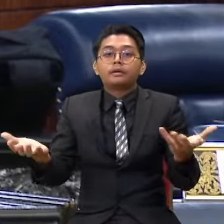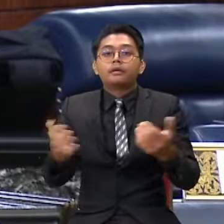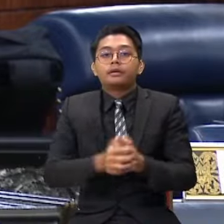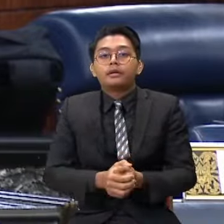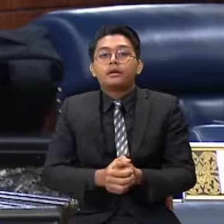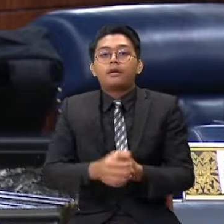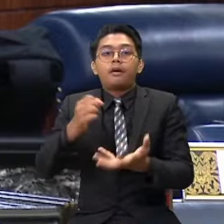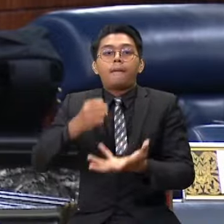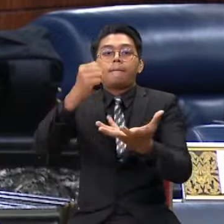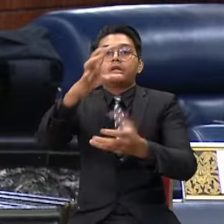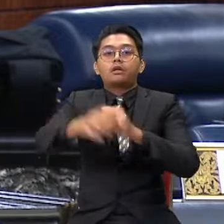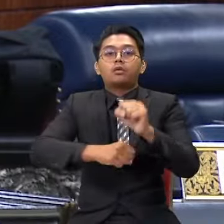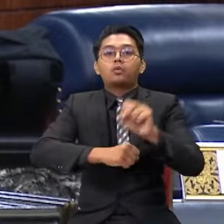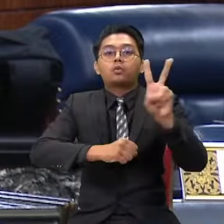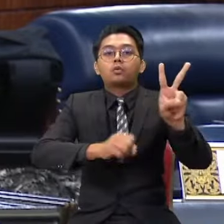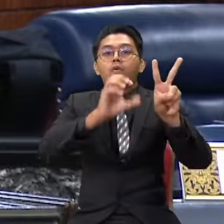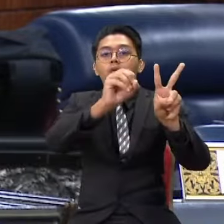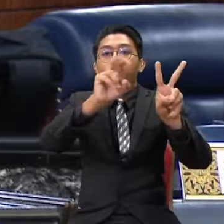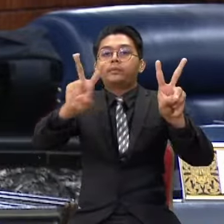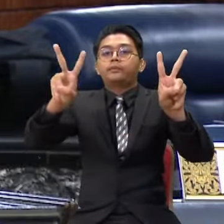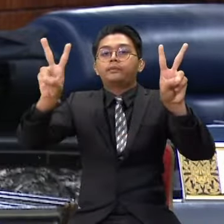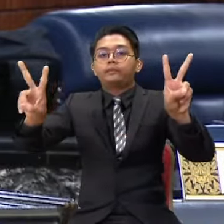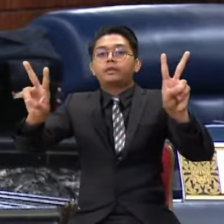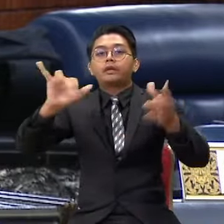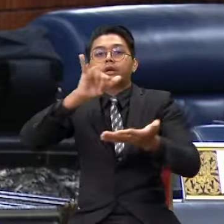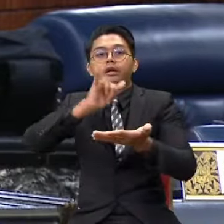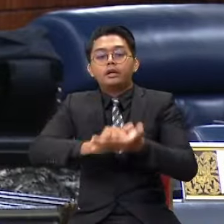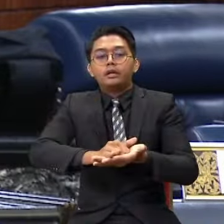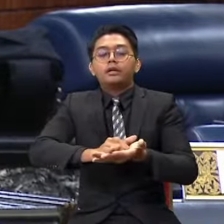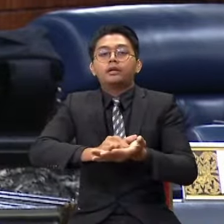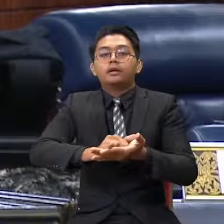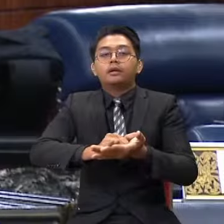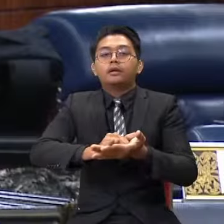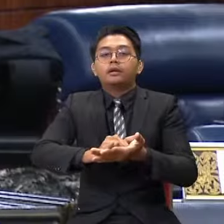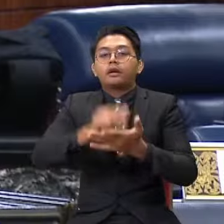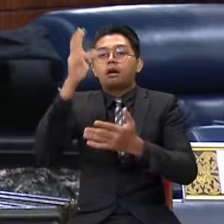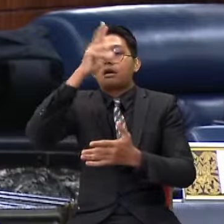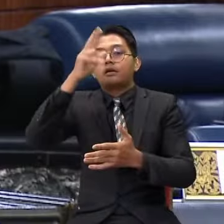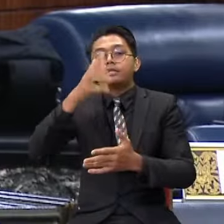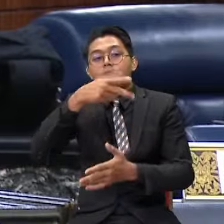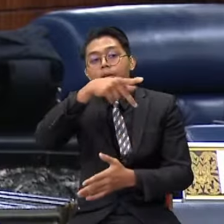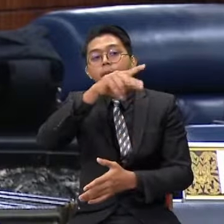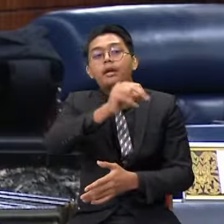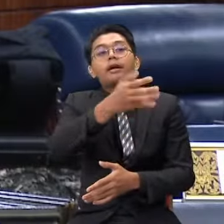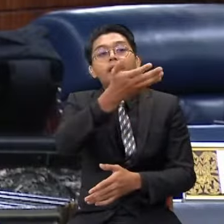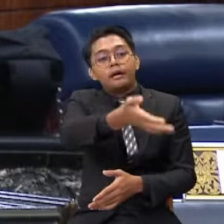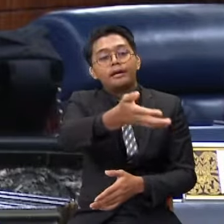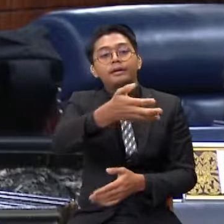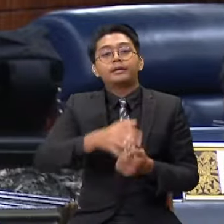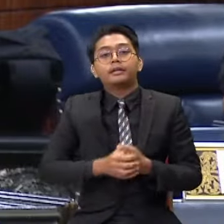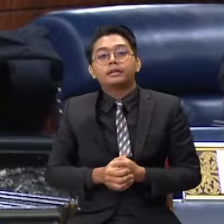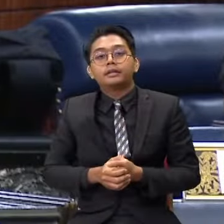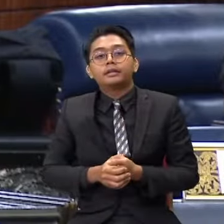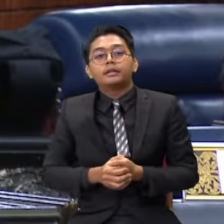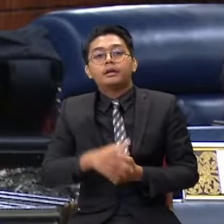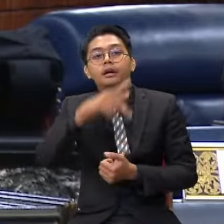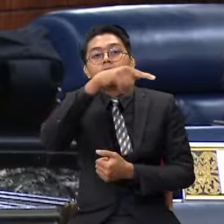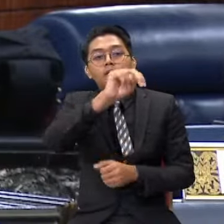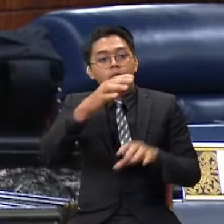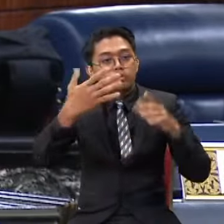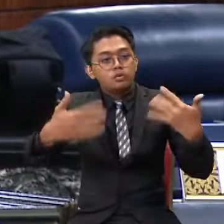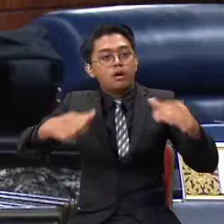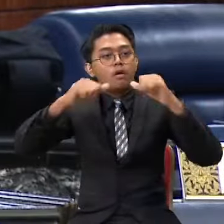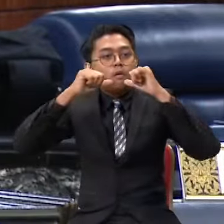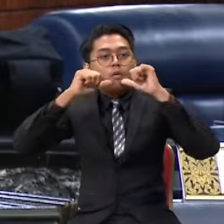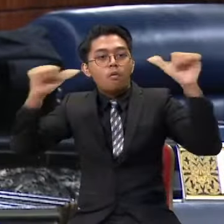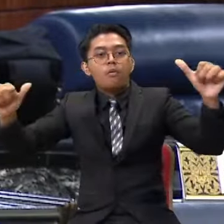bajet 2022 masa itu kerajaan perikatan yang memerintah jadi masa itu pembangkang telah umumkan Cukai tiba-tiba